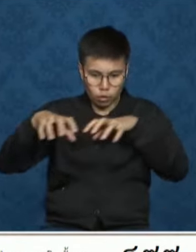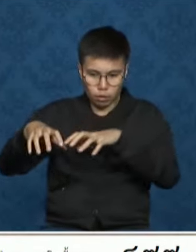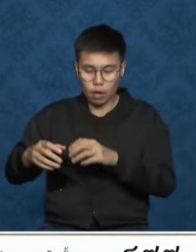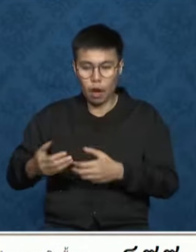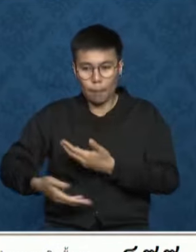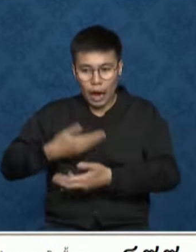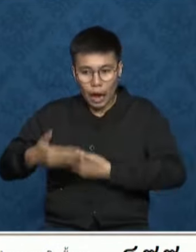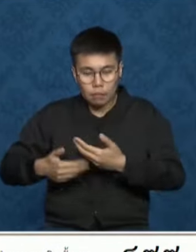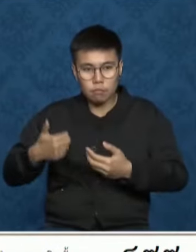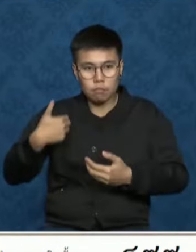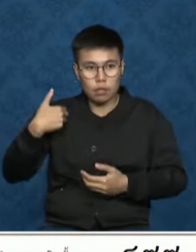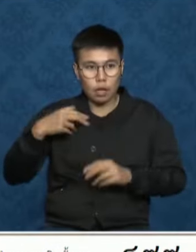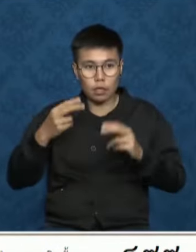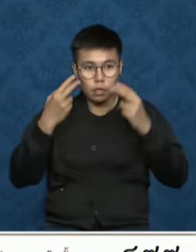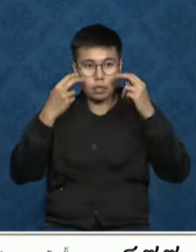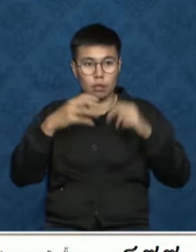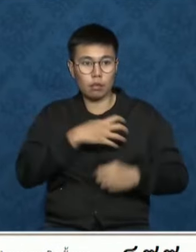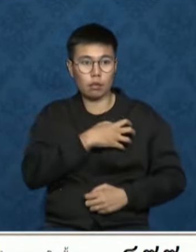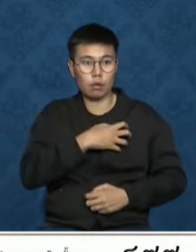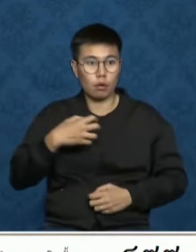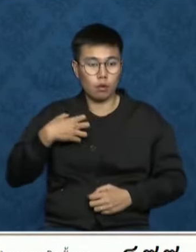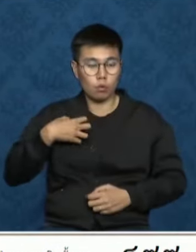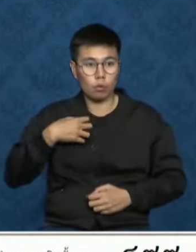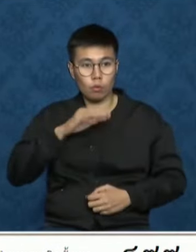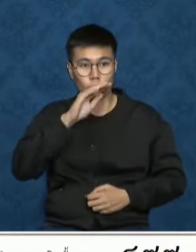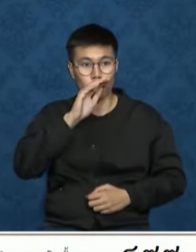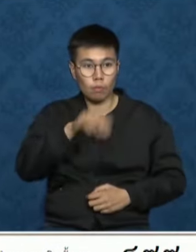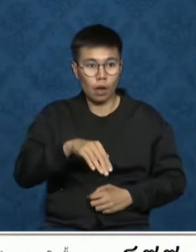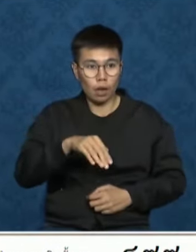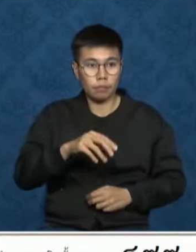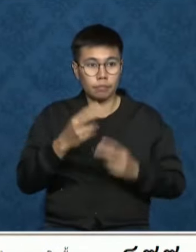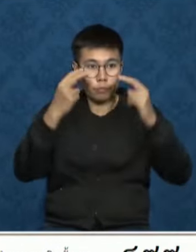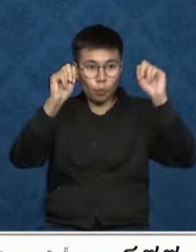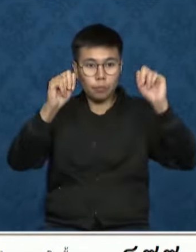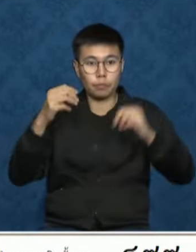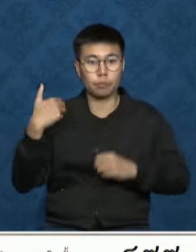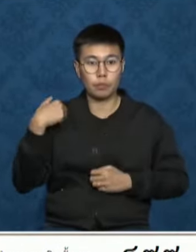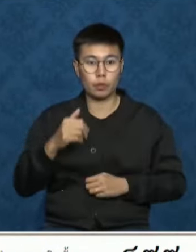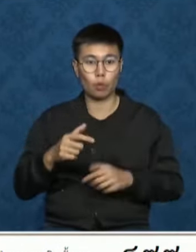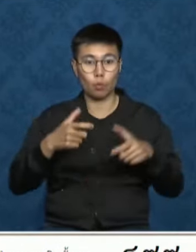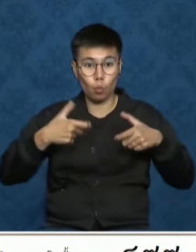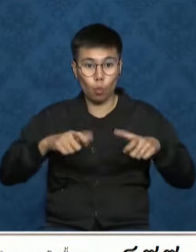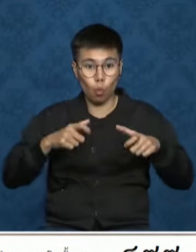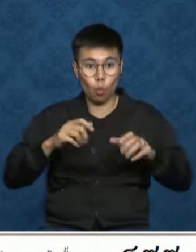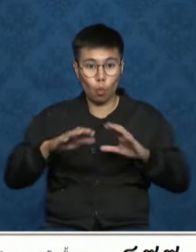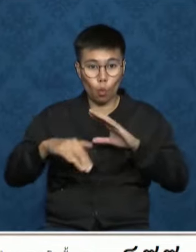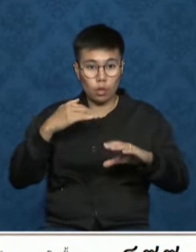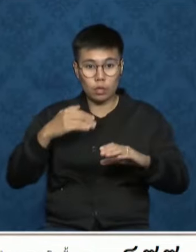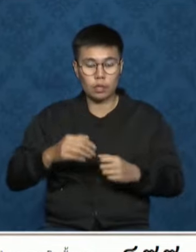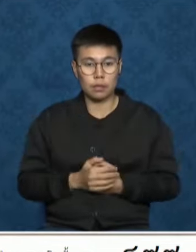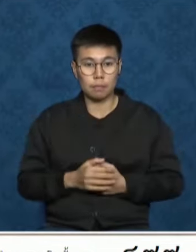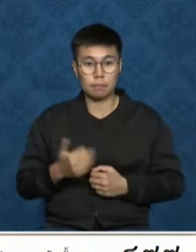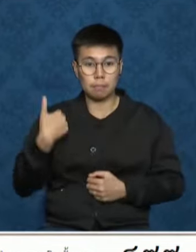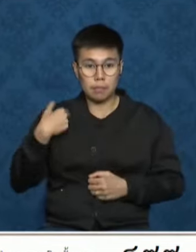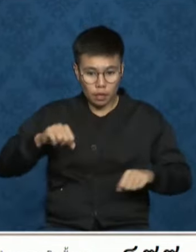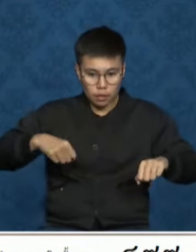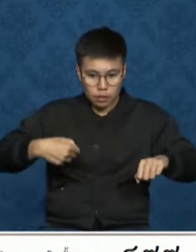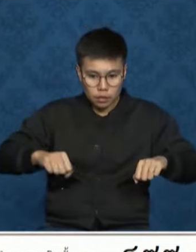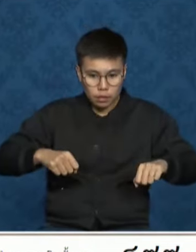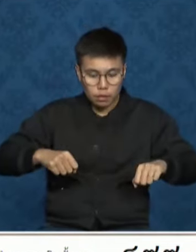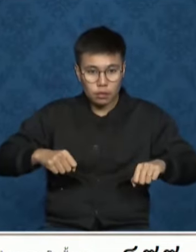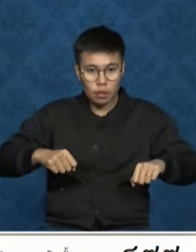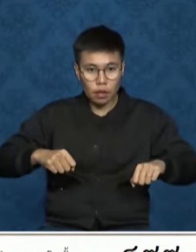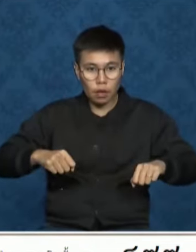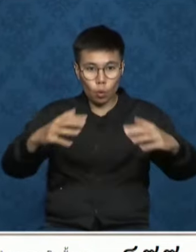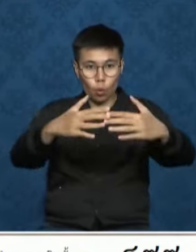นายกเทศมลตีเทศบนตำวนเว้ยกระบอกนายกชูเกีปมิทกโรธ ส่งคิมาเมเดที่แล้วขี่ซะเล่งมาขโมยกงวน เด๋วนี้ไปขโมยกัคื